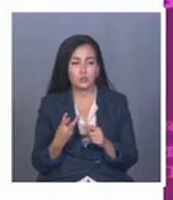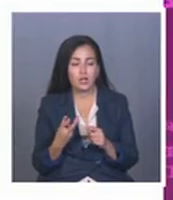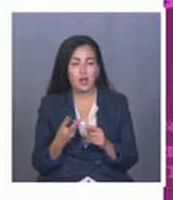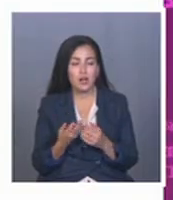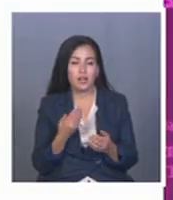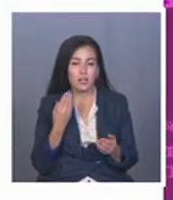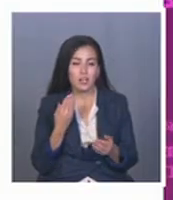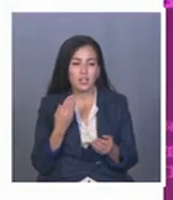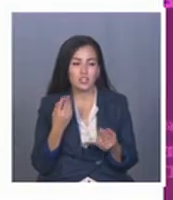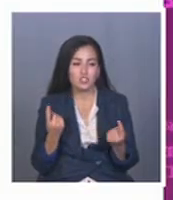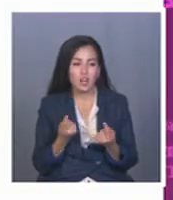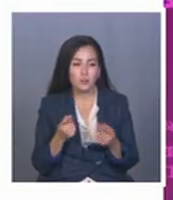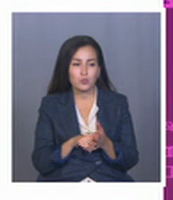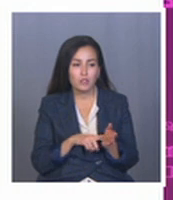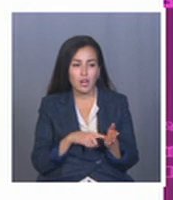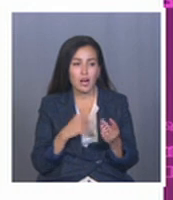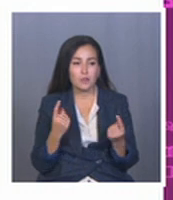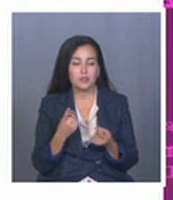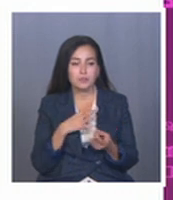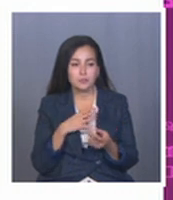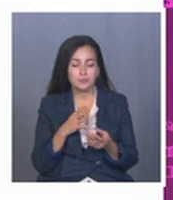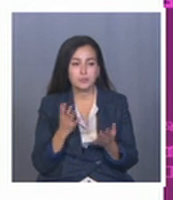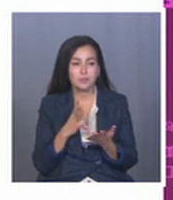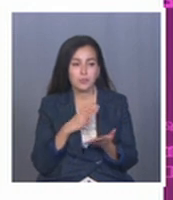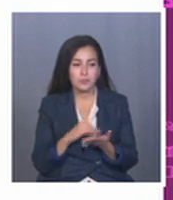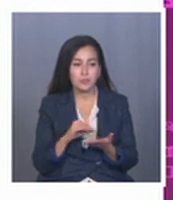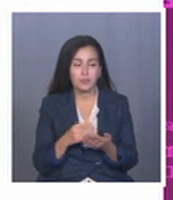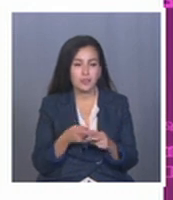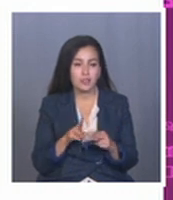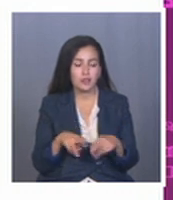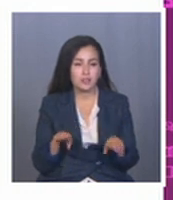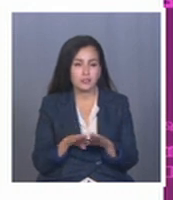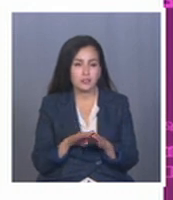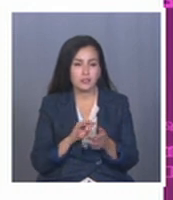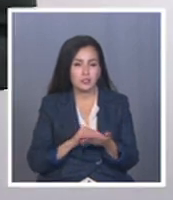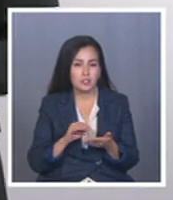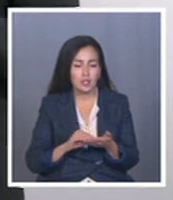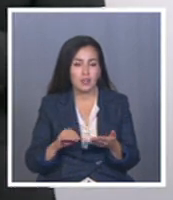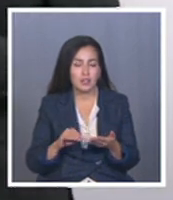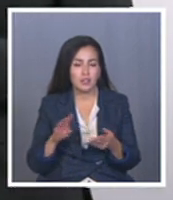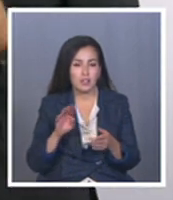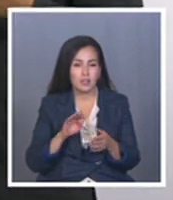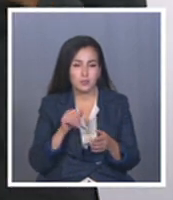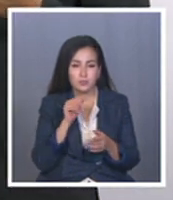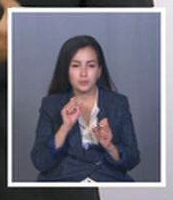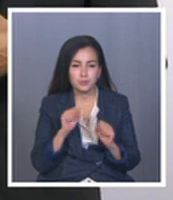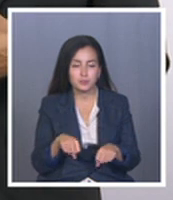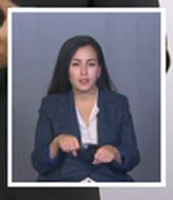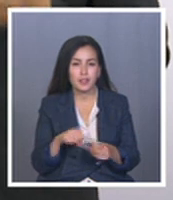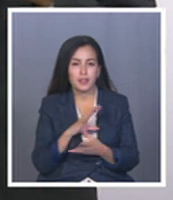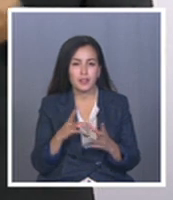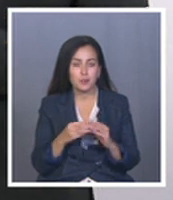жай бөлшектерде амалдарды қалай орындасақ, дәл сол амалдарды осы алгебралық бөлшектерге қайталайық. Яғни